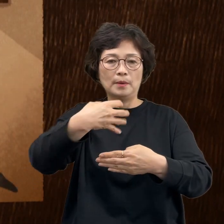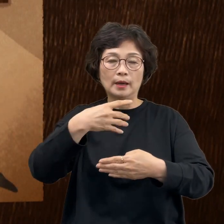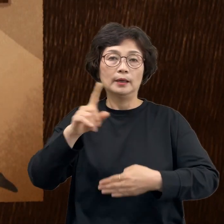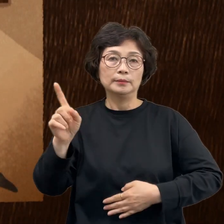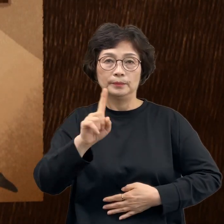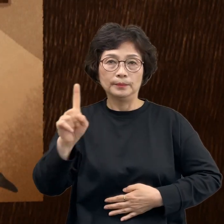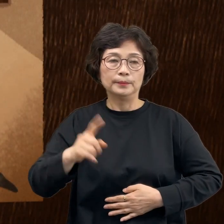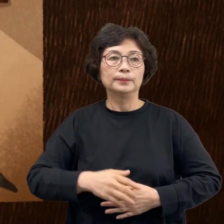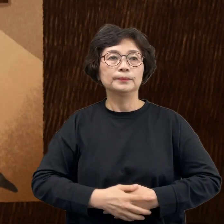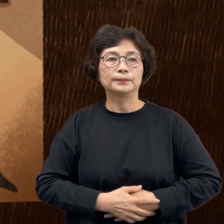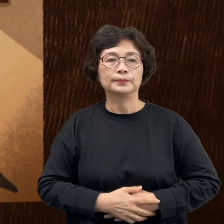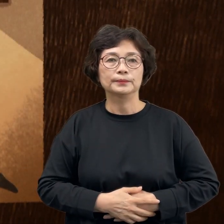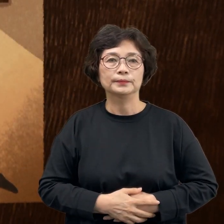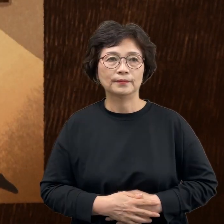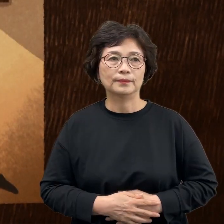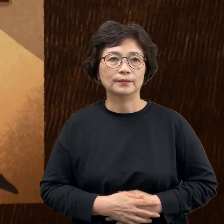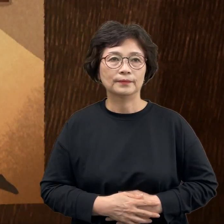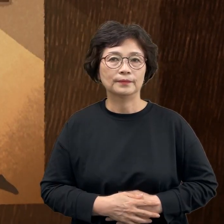소리.